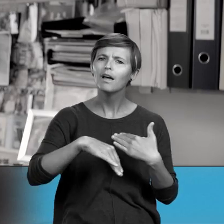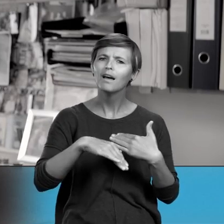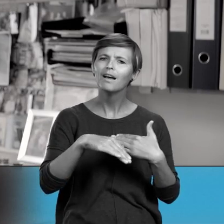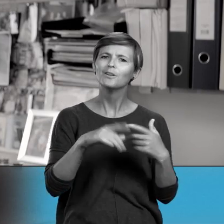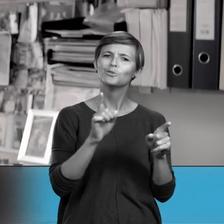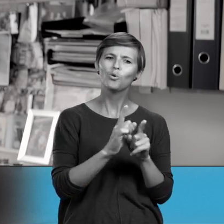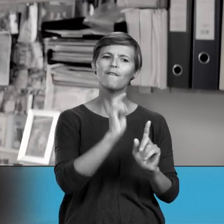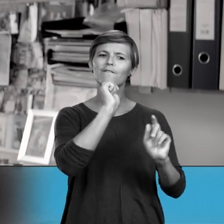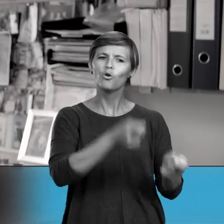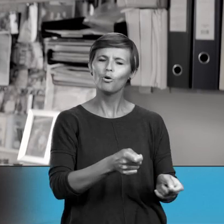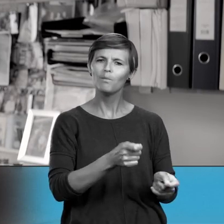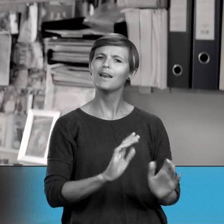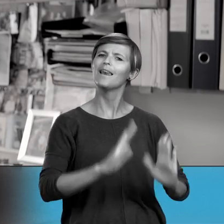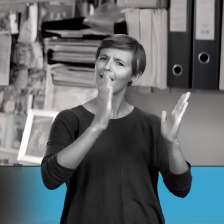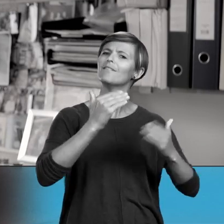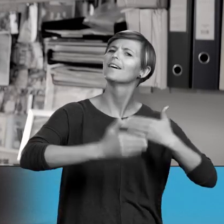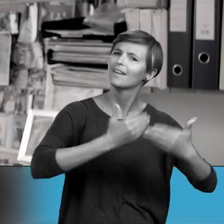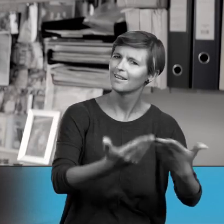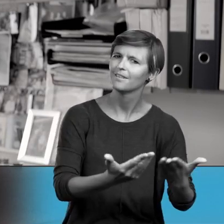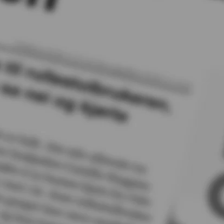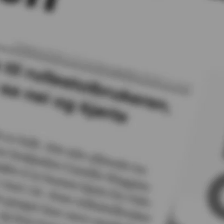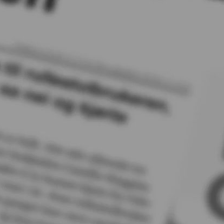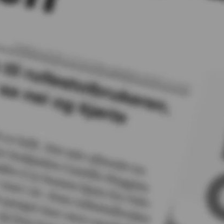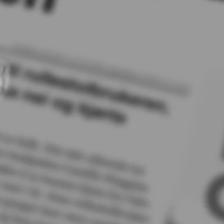samfunnet, og ergo vil disse fordommene fortsatt leve.